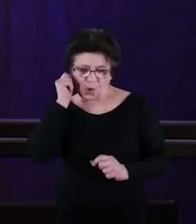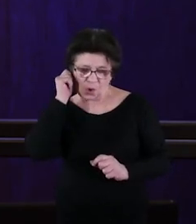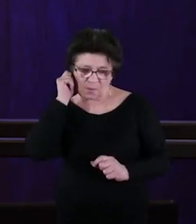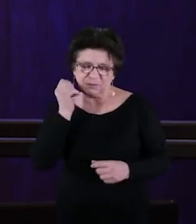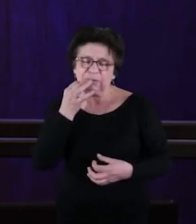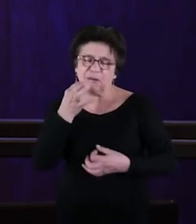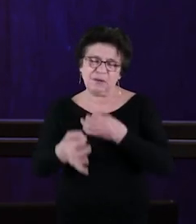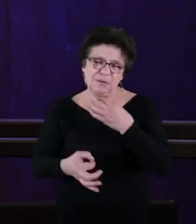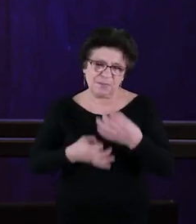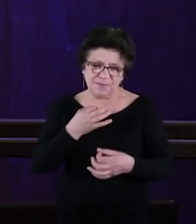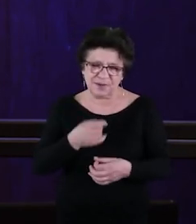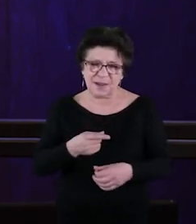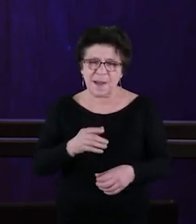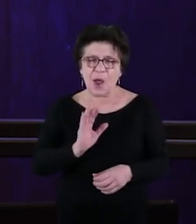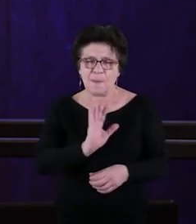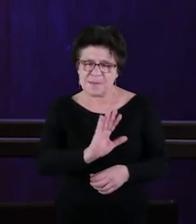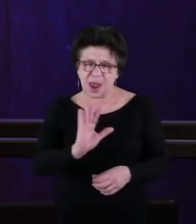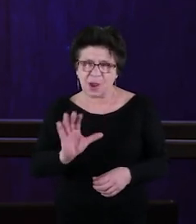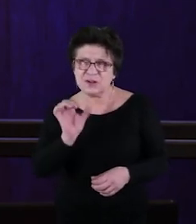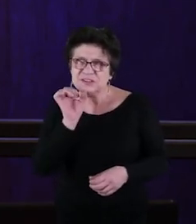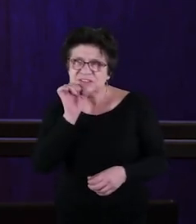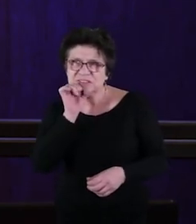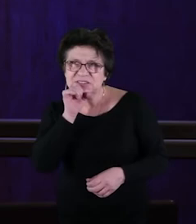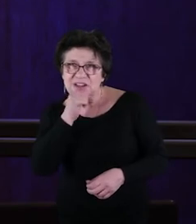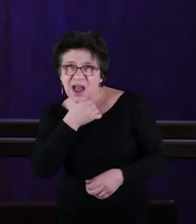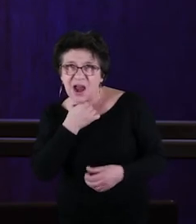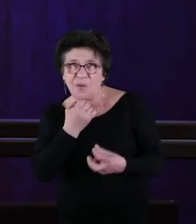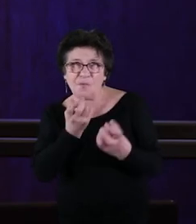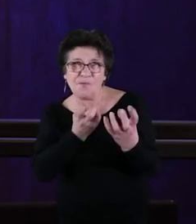starą wiedzę to on to